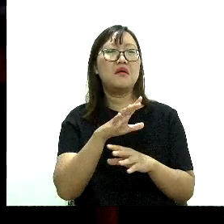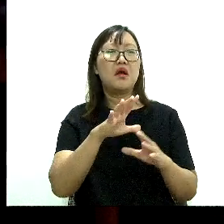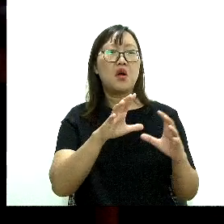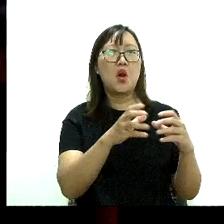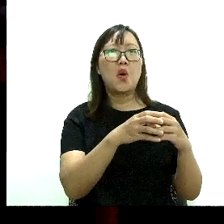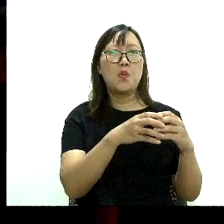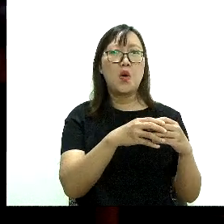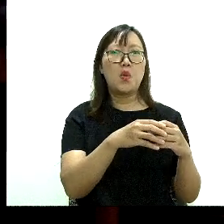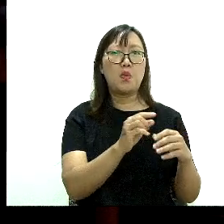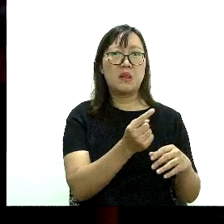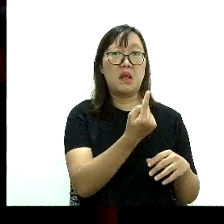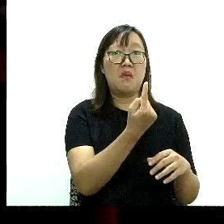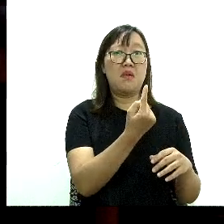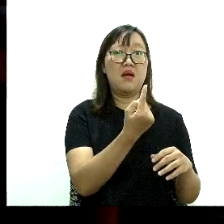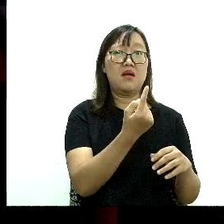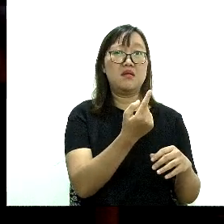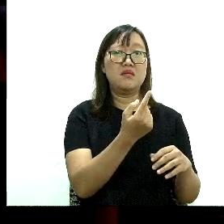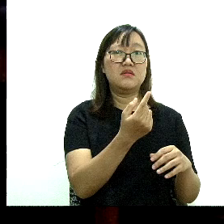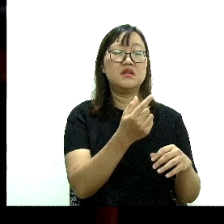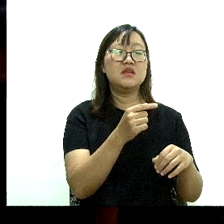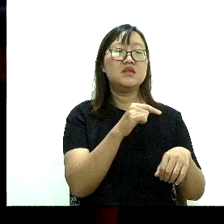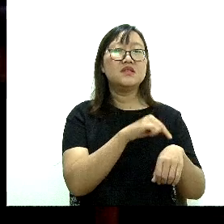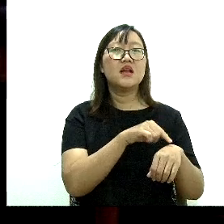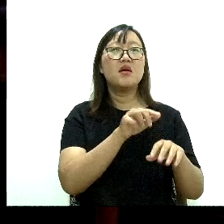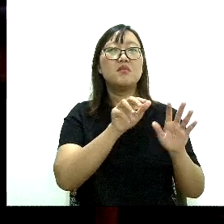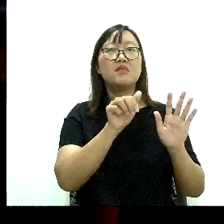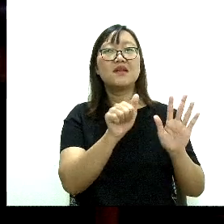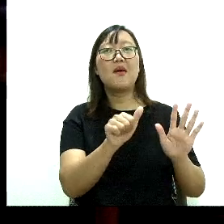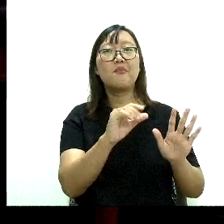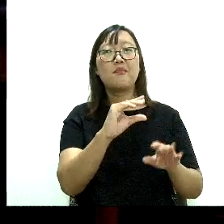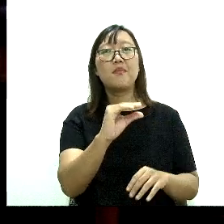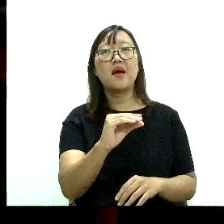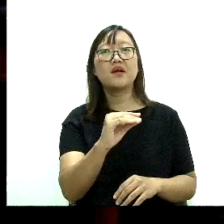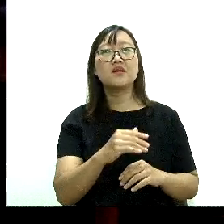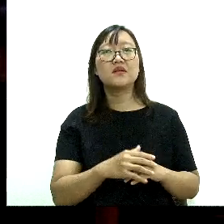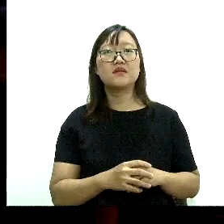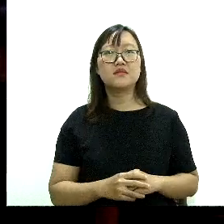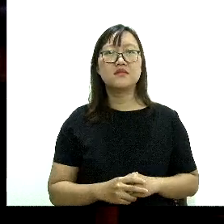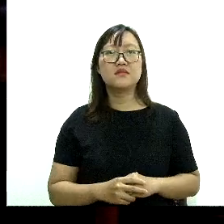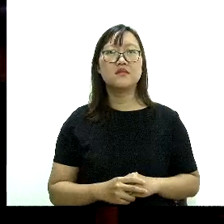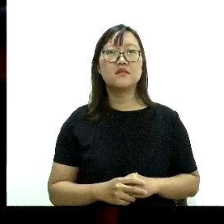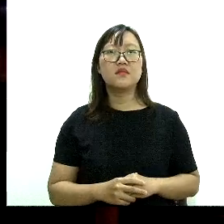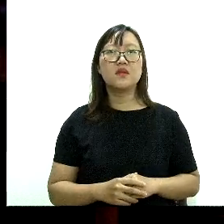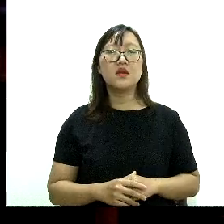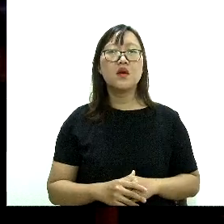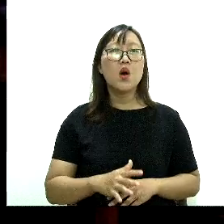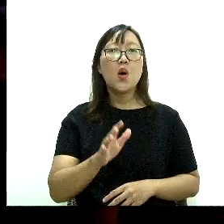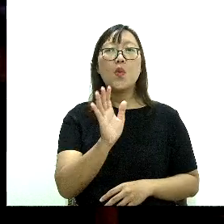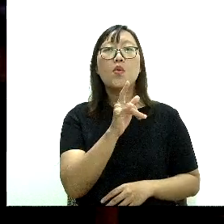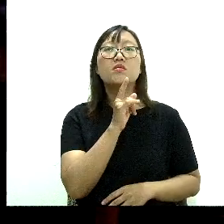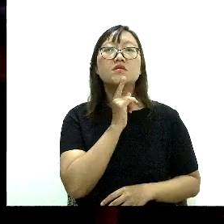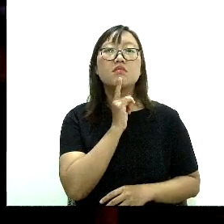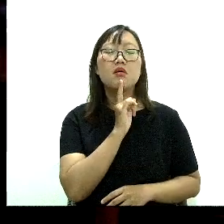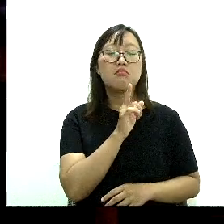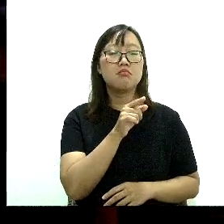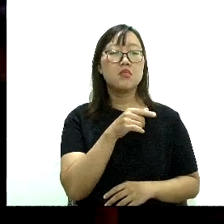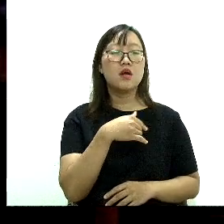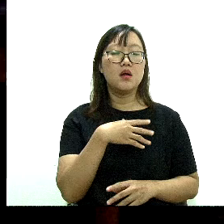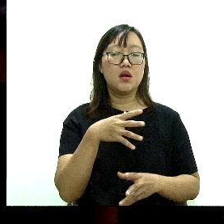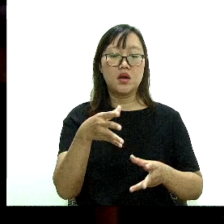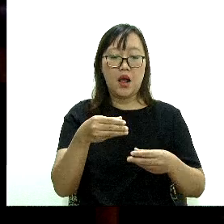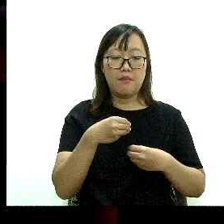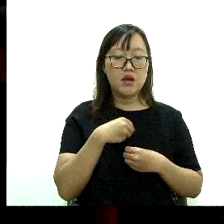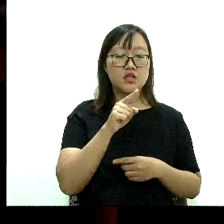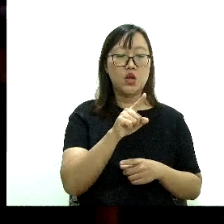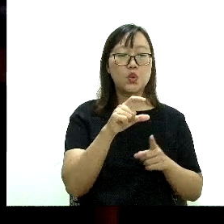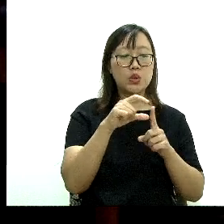karena mereka mendapat 1 dinar, tetapi karena yang lain mendapat 1 dinar. Seharusnya yang lain